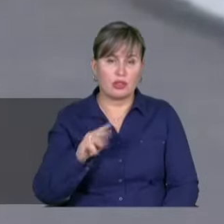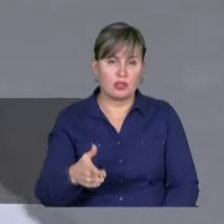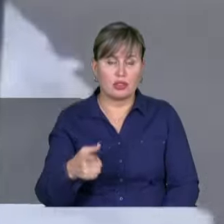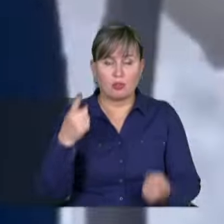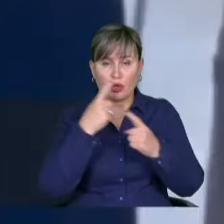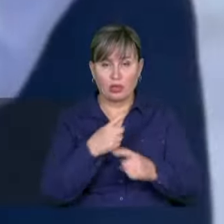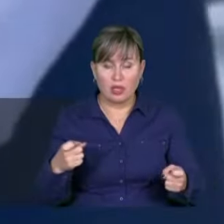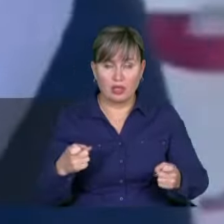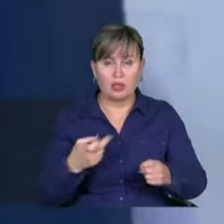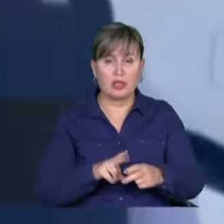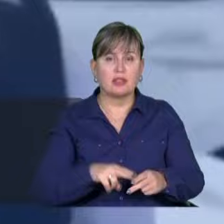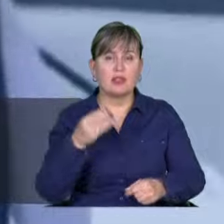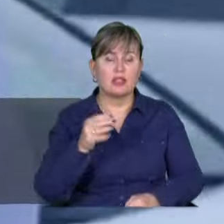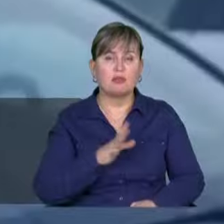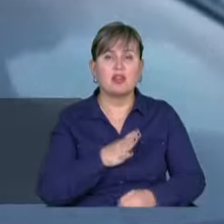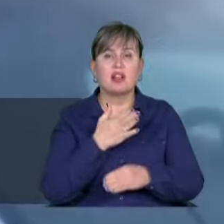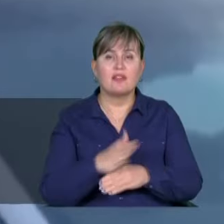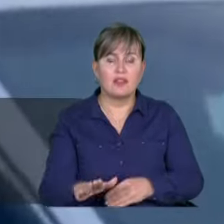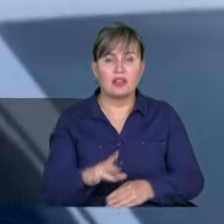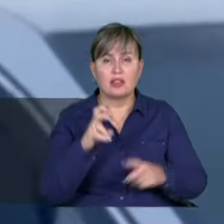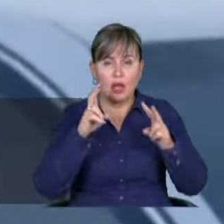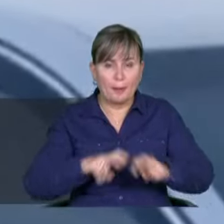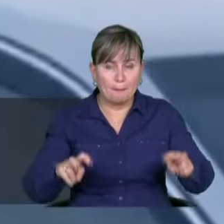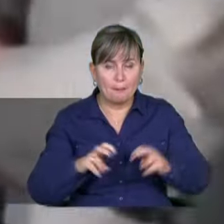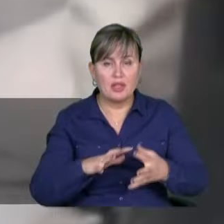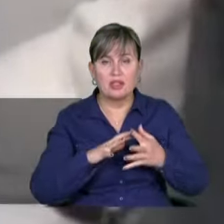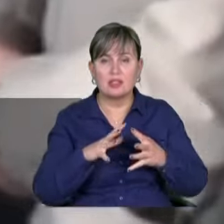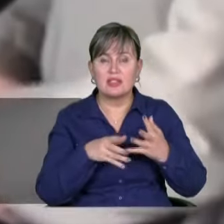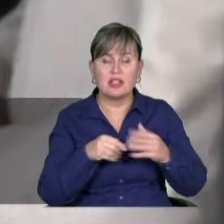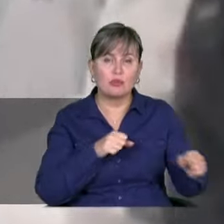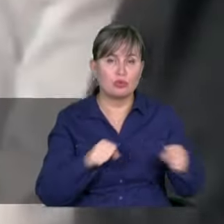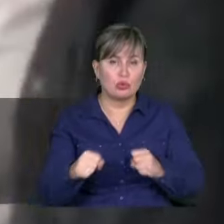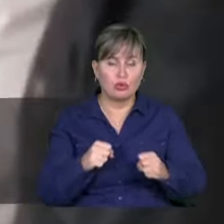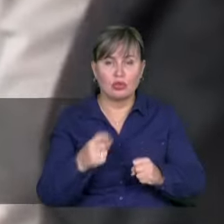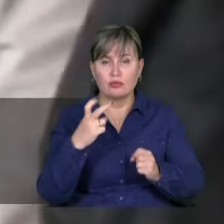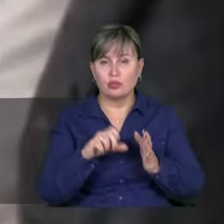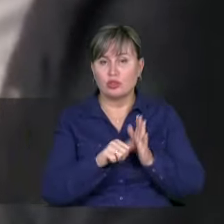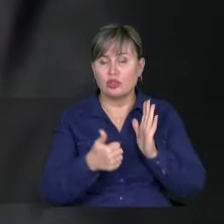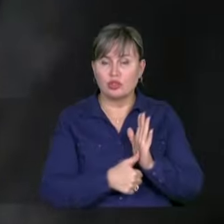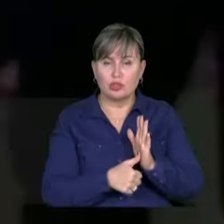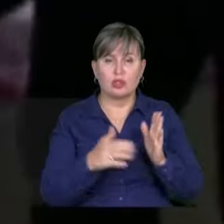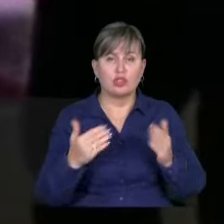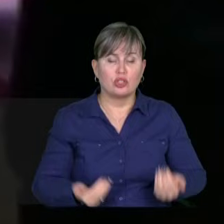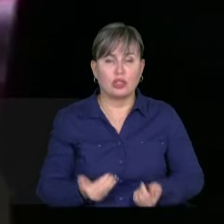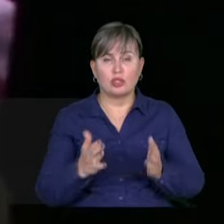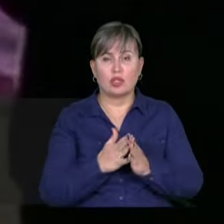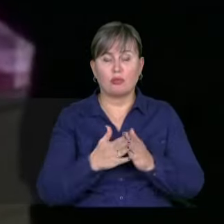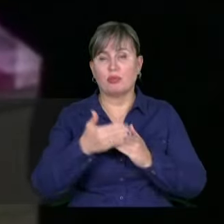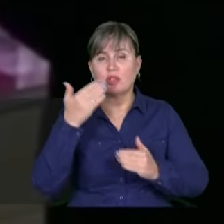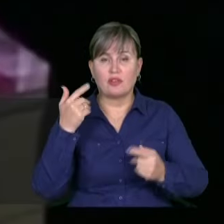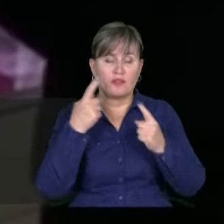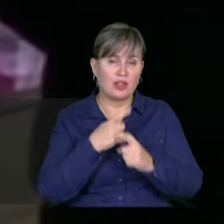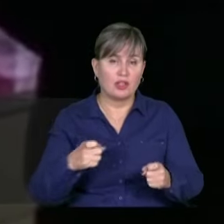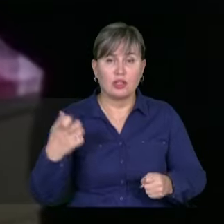данным «Антикора», эти деньги были выделены на обследование сейсмоустойчивости 216 жилых домов. По предварительной